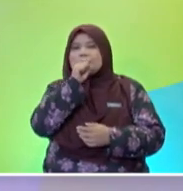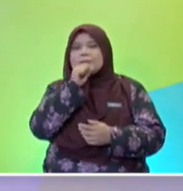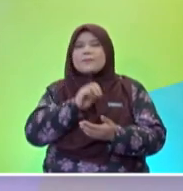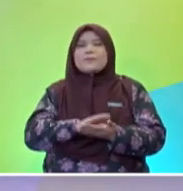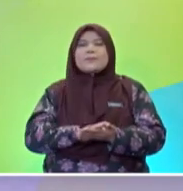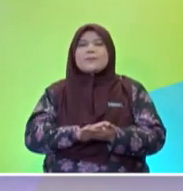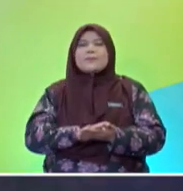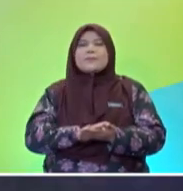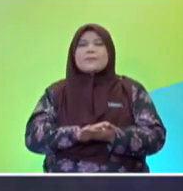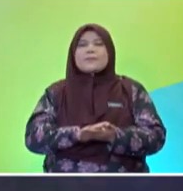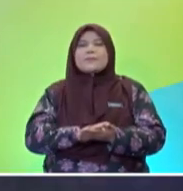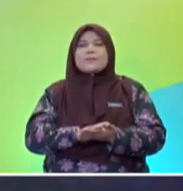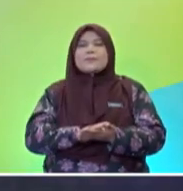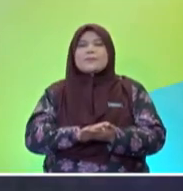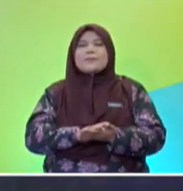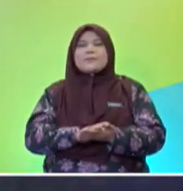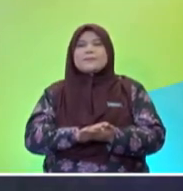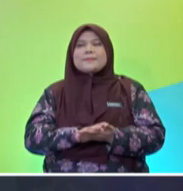Hawai Jom